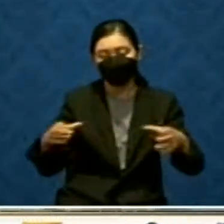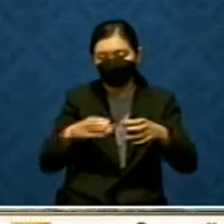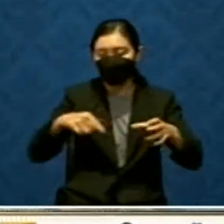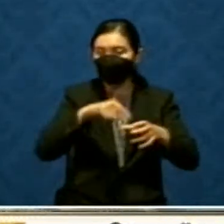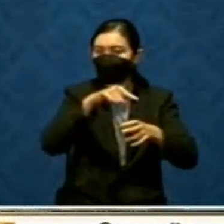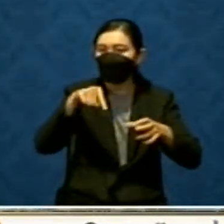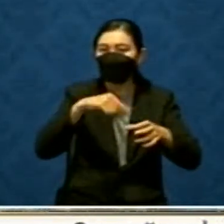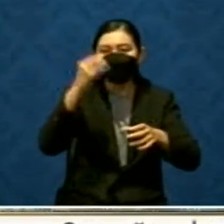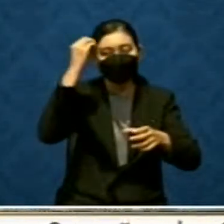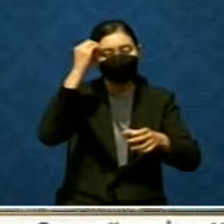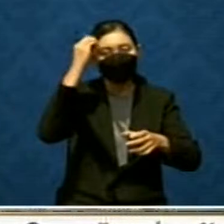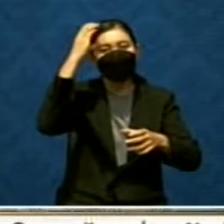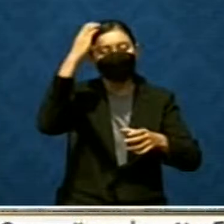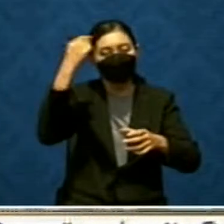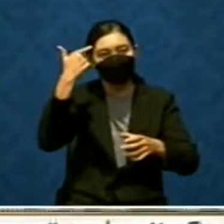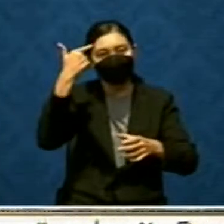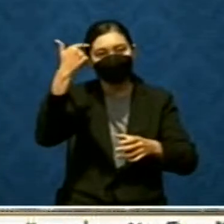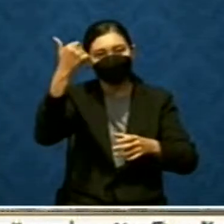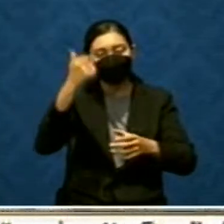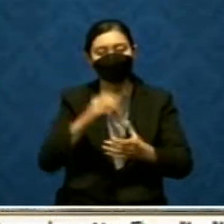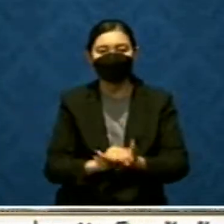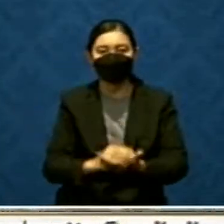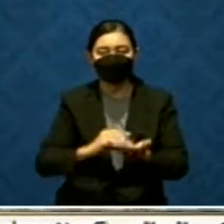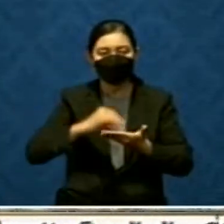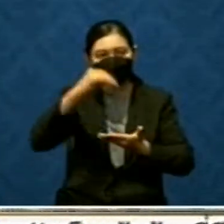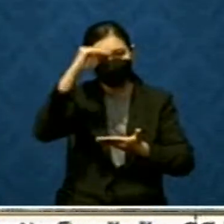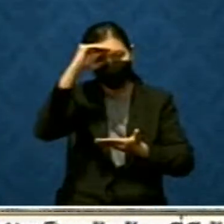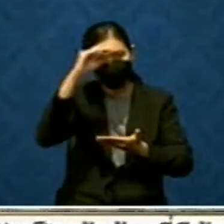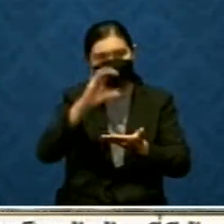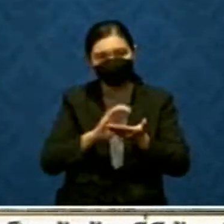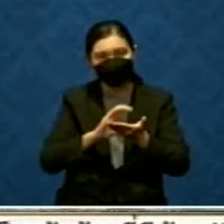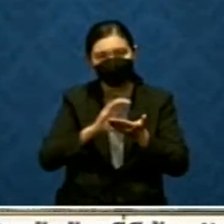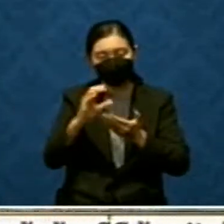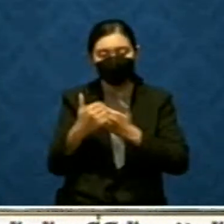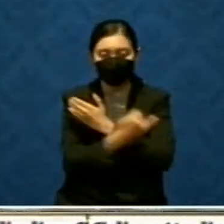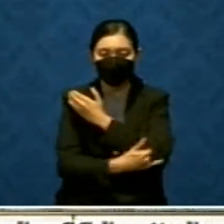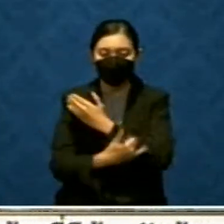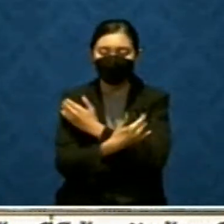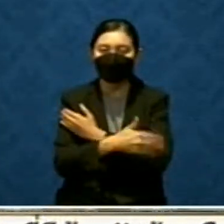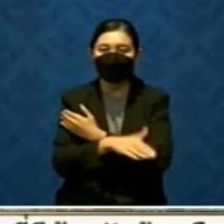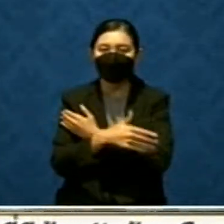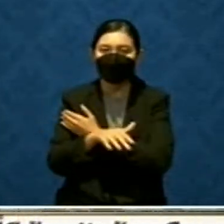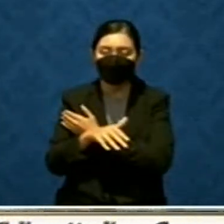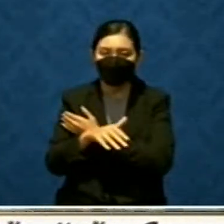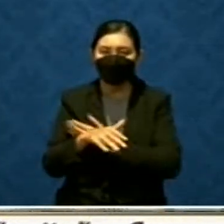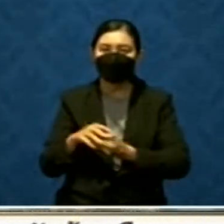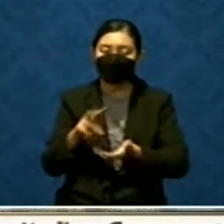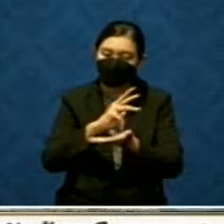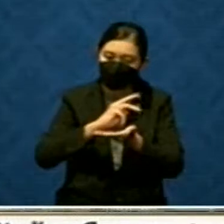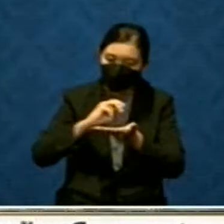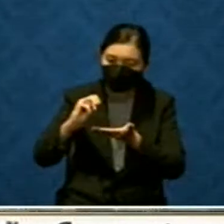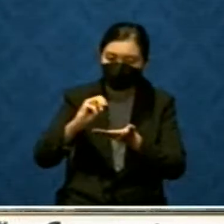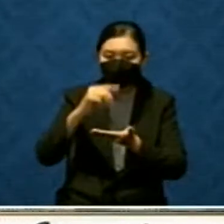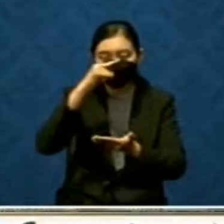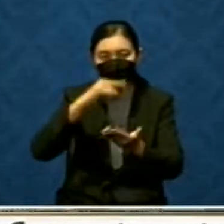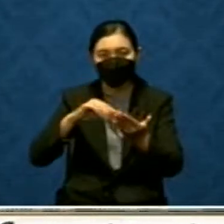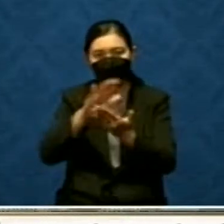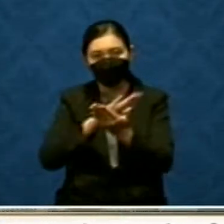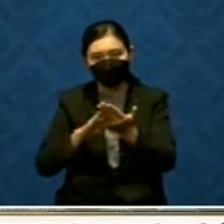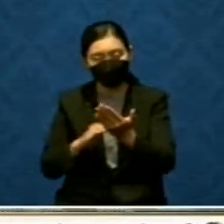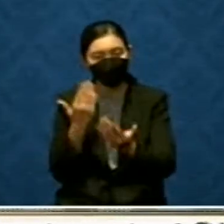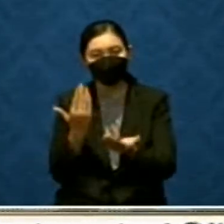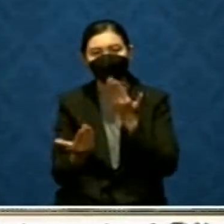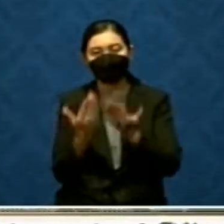ครับก็เป็นนักเรียนทุนรัฐบาลที่ไปเรียนจากมหาวิทยาลัยที่มีชื่อเสียงทั้งในต่างประเทศและในประเทศ